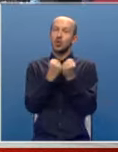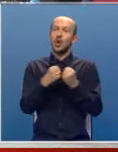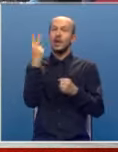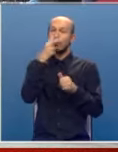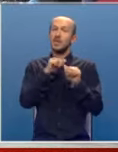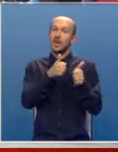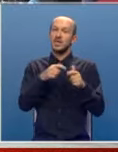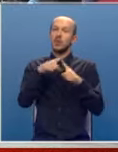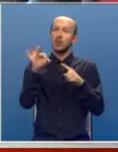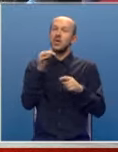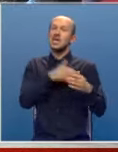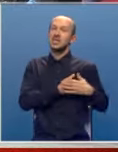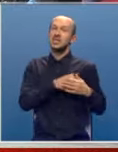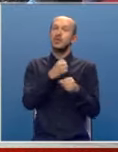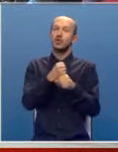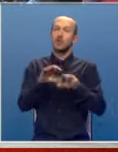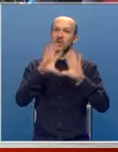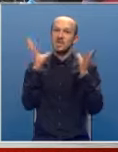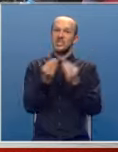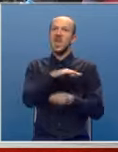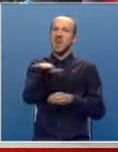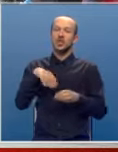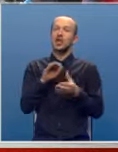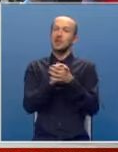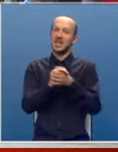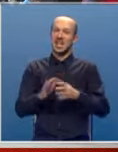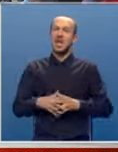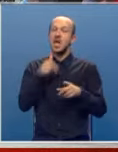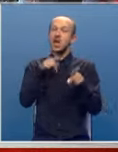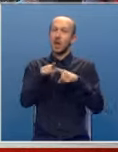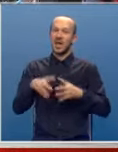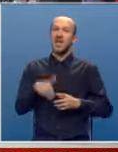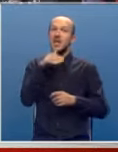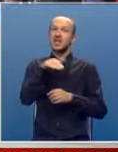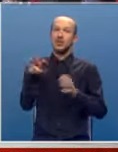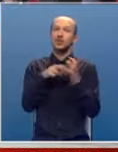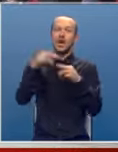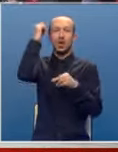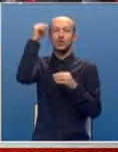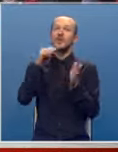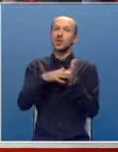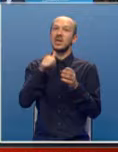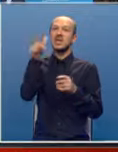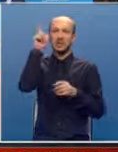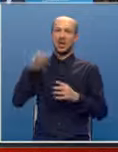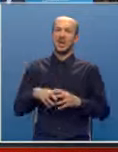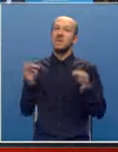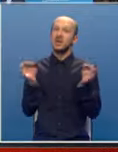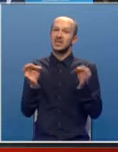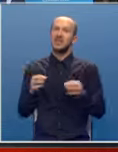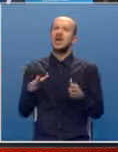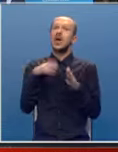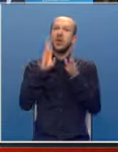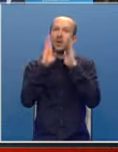da pratimo to i srcem podržavamo sve naše prijatelje i kolege i djecu na Kosovo i Metohiji i u Srbiji. Manifestacija